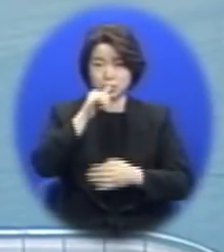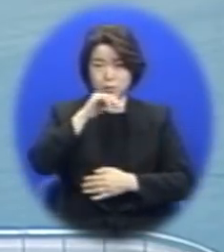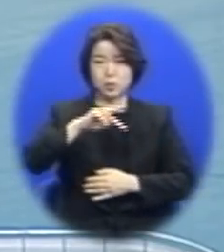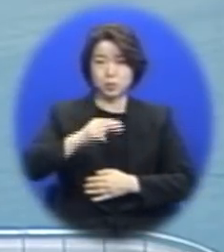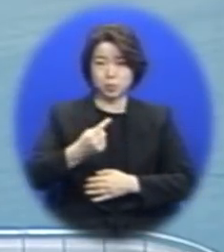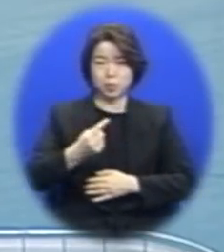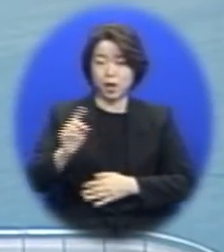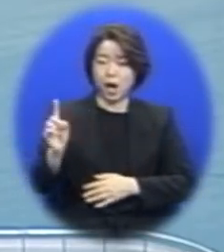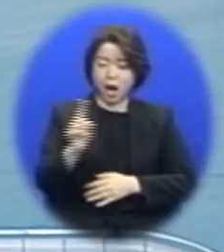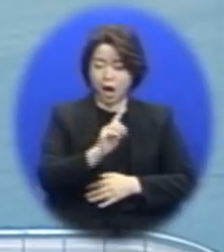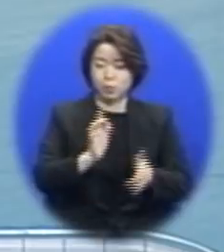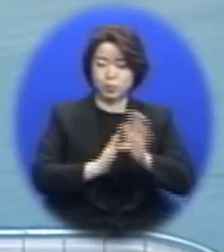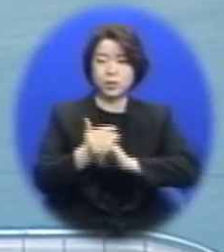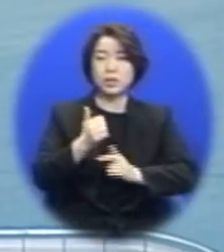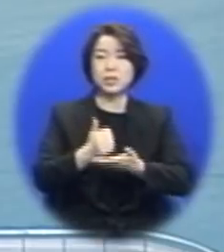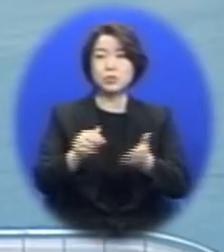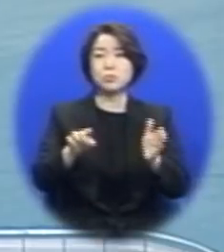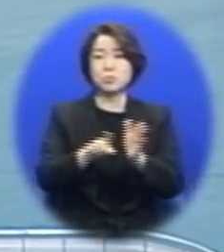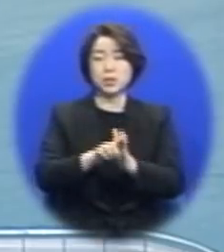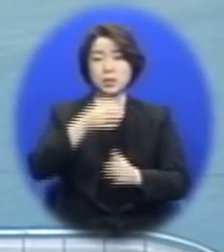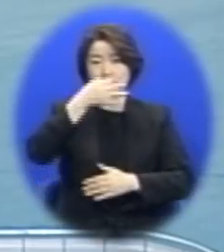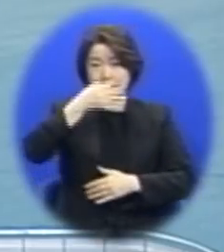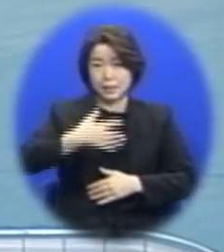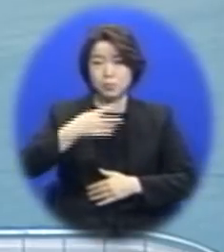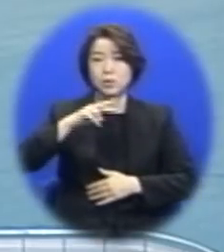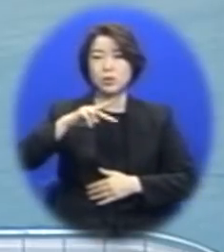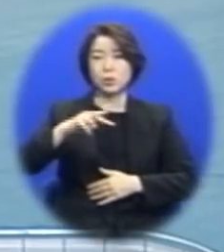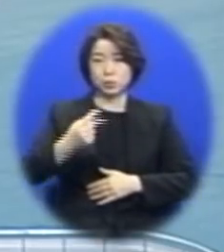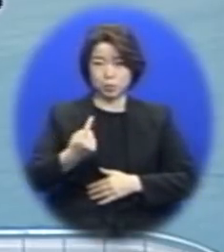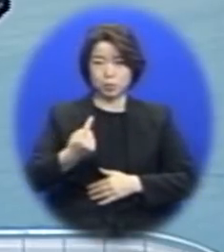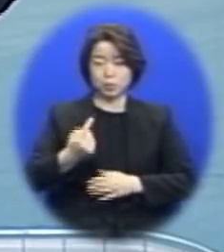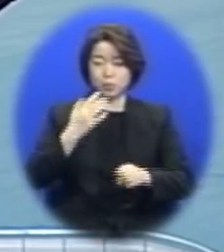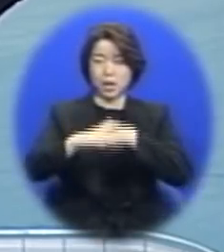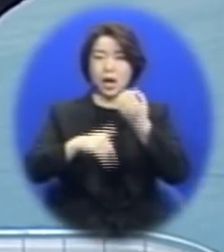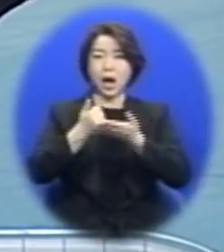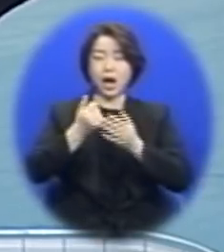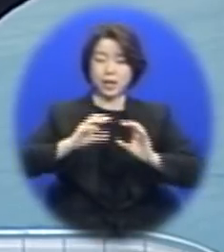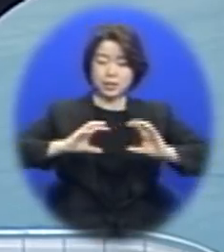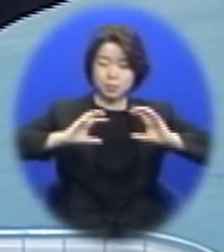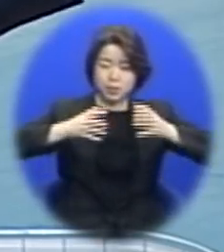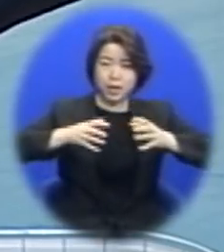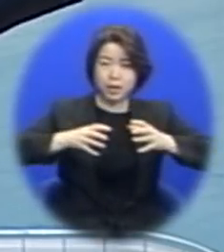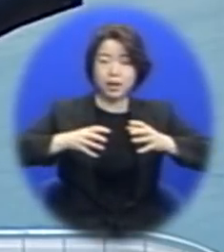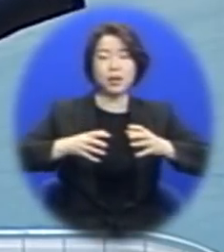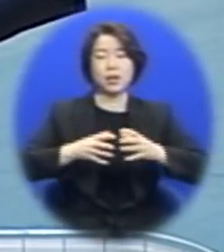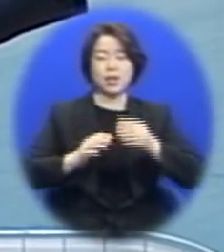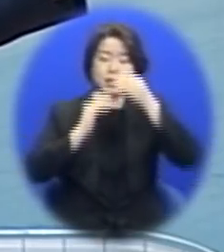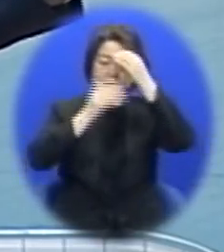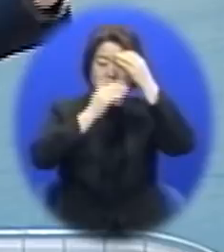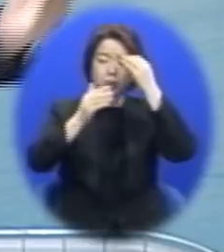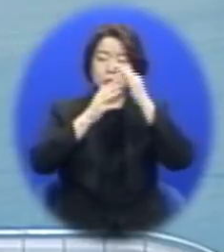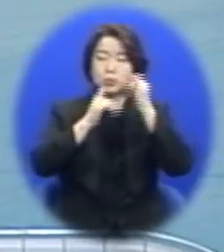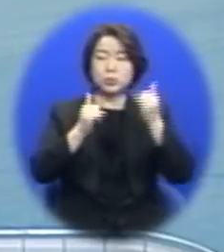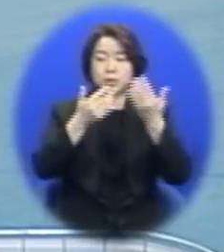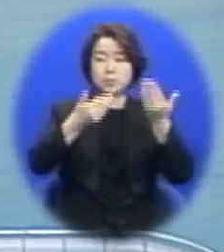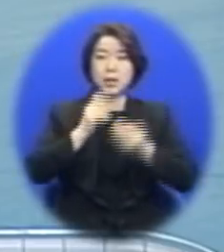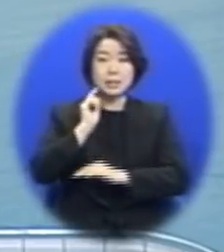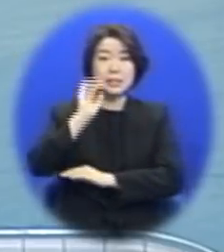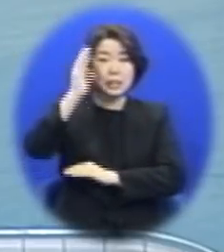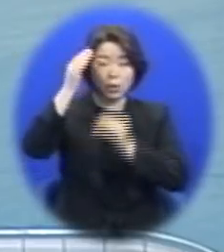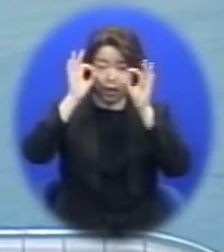아무리 예수 믿기가 힘들어도 하나님 나라에 성도들이 받을 영광을 본 사람은